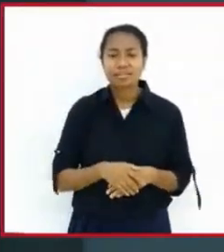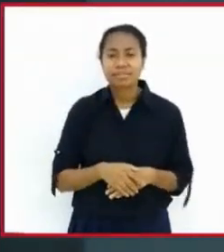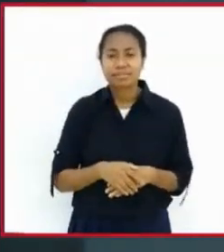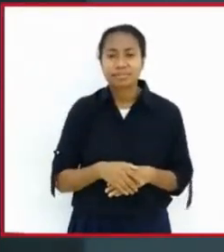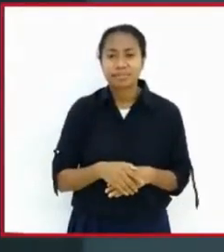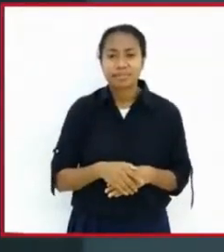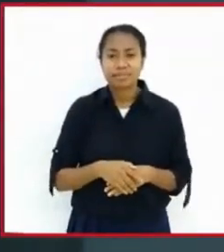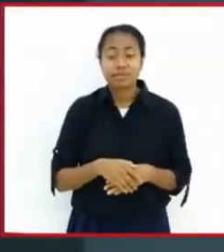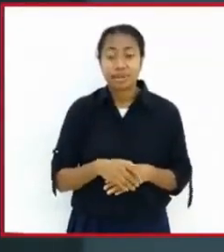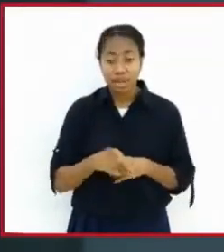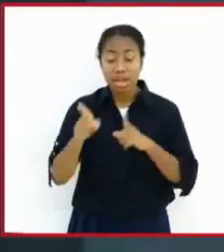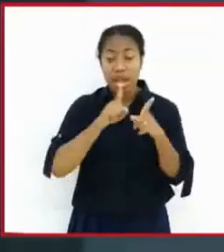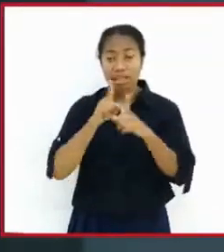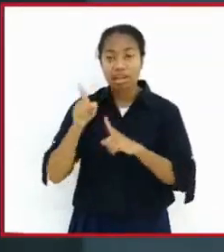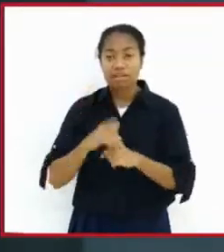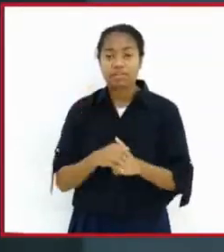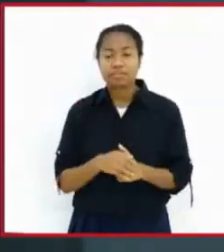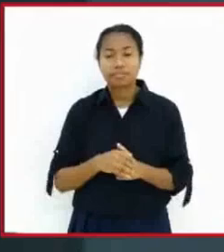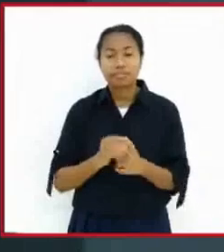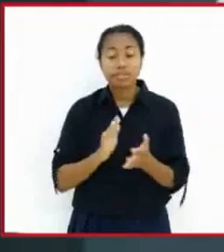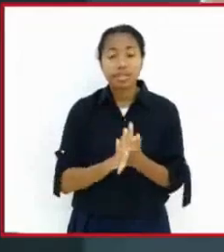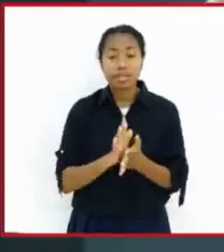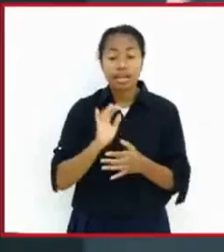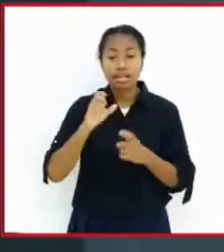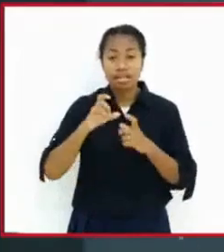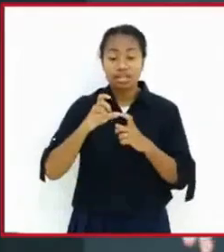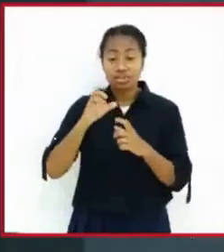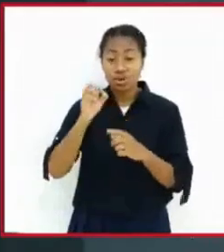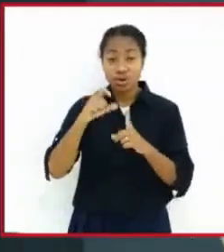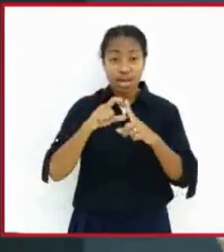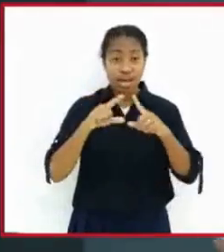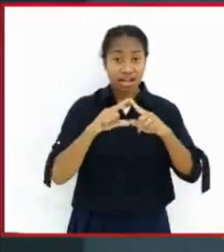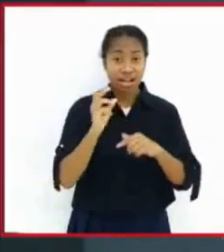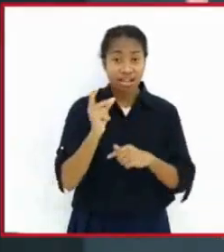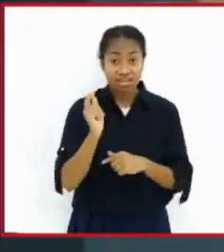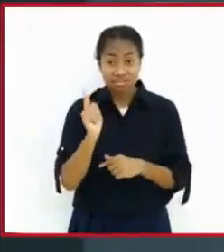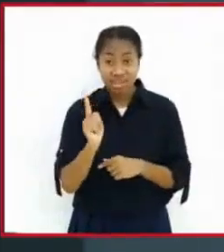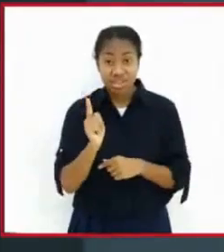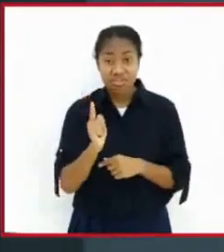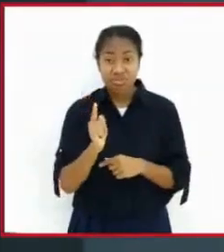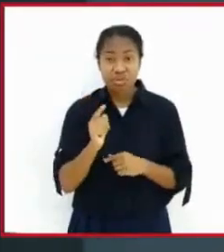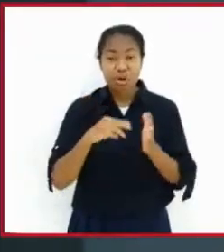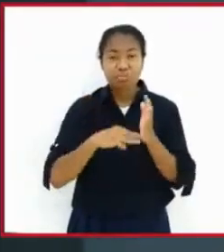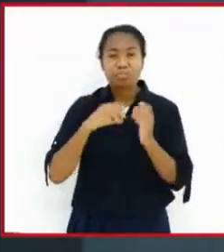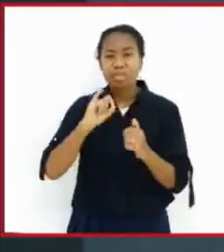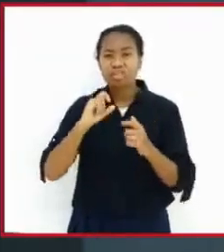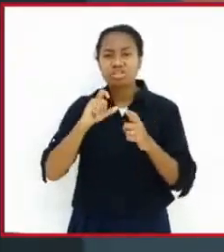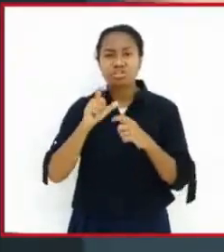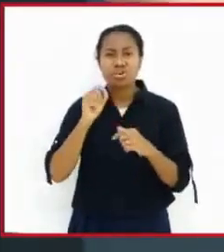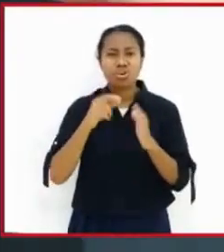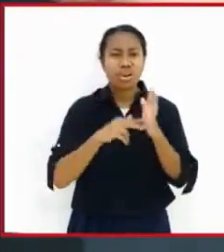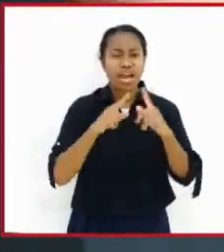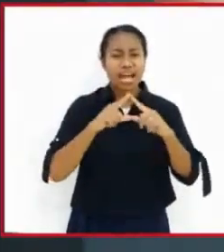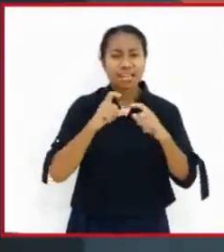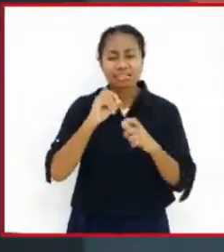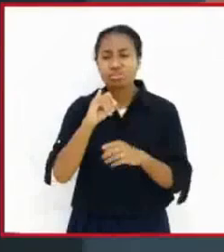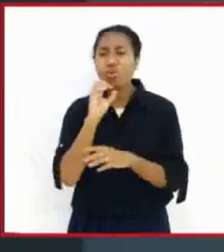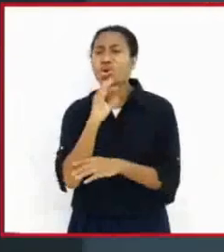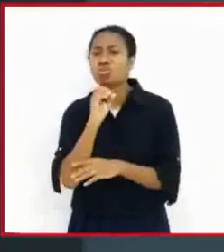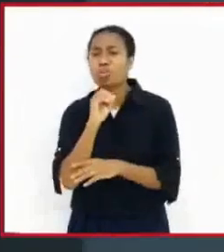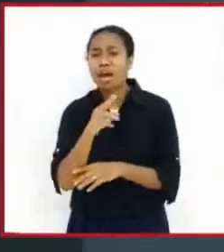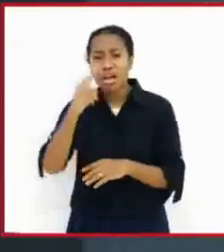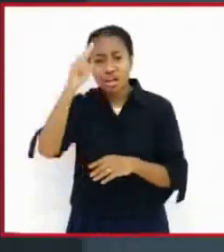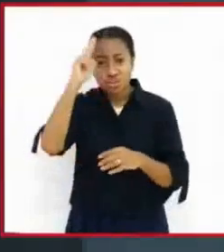di hadir disana dan saudara rupanya misionaris itu berpotensi tank Yesus Kristus